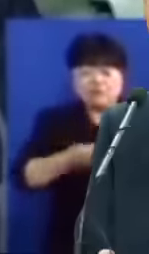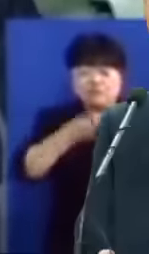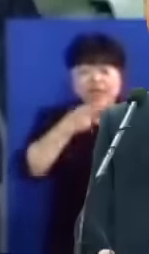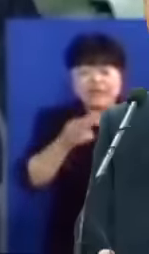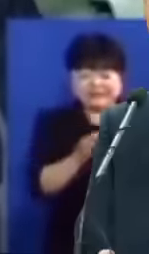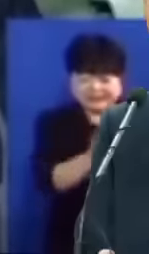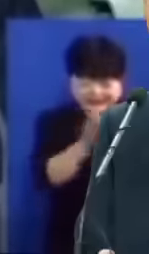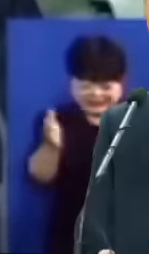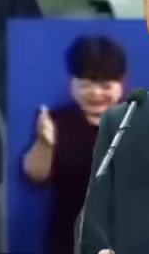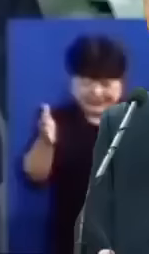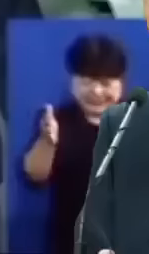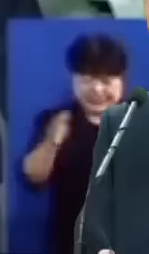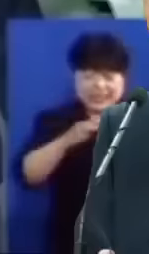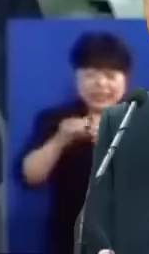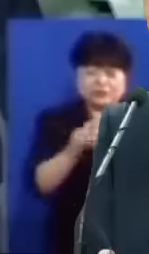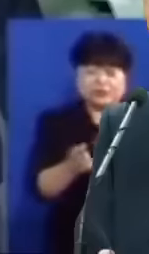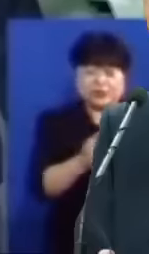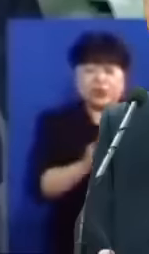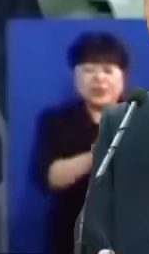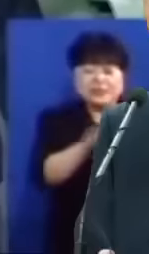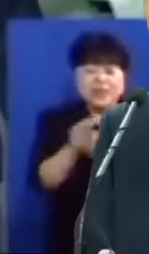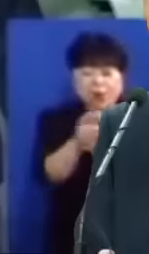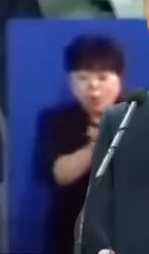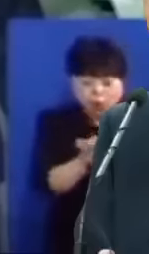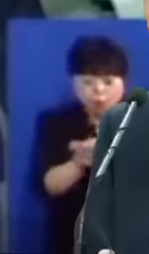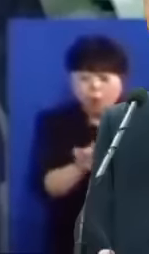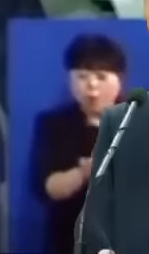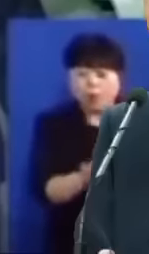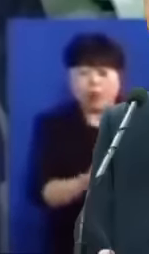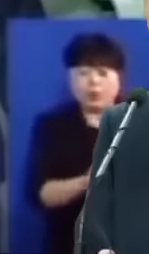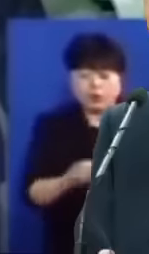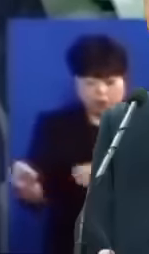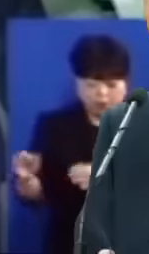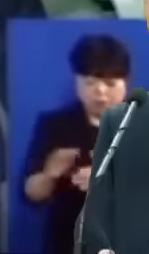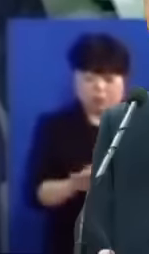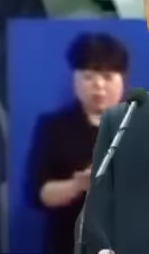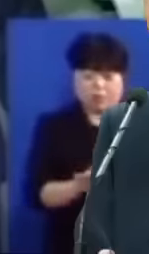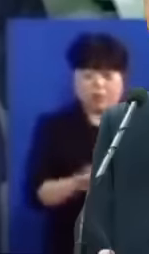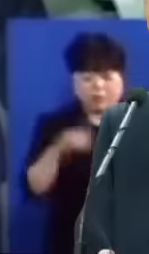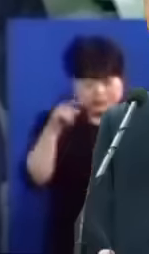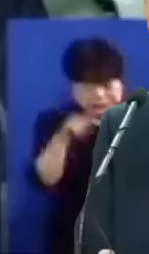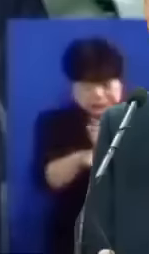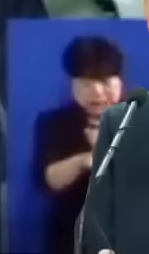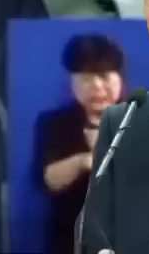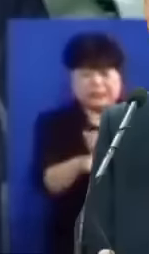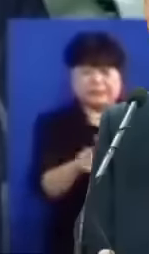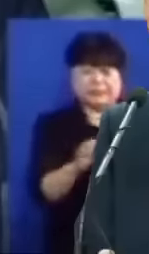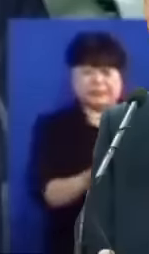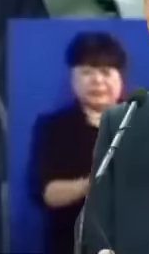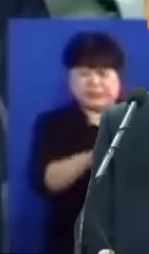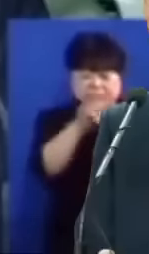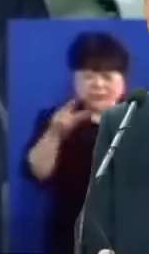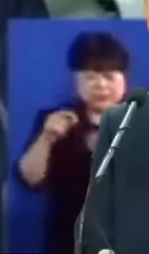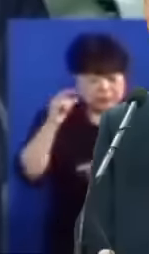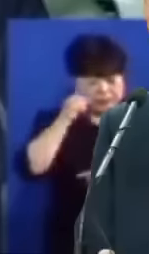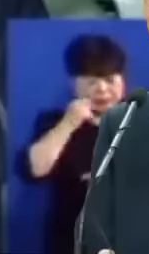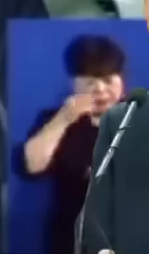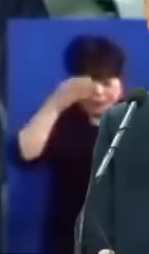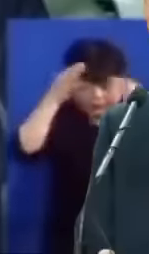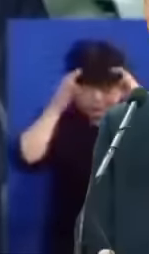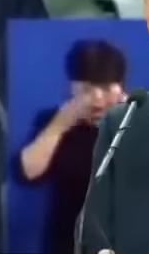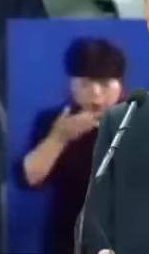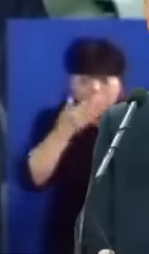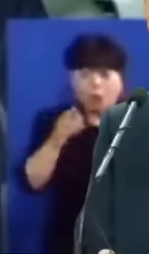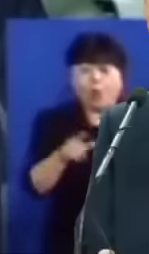시작한 것입니다. 그 다음 가족 간의 사랑과 화목을 잃어버렸었습니다. 그리고 삶이 너무 고달팠습니다. 이마에 땀을 흘려야